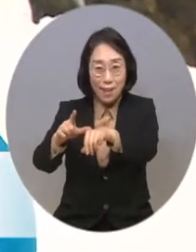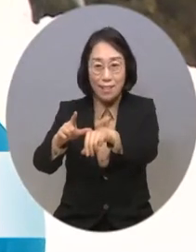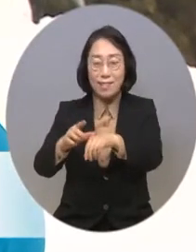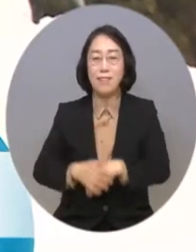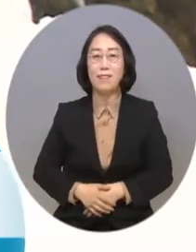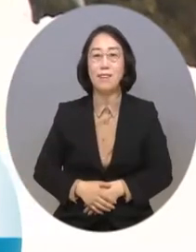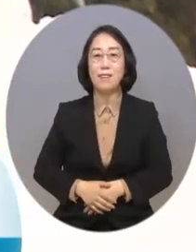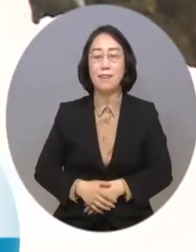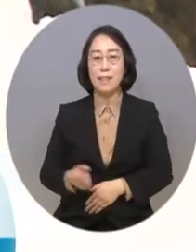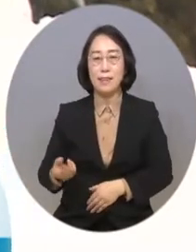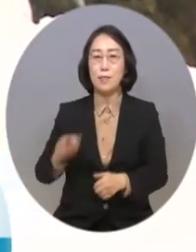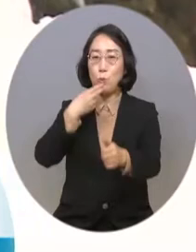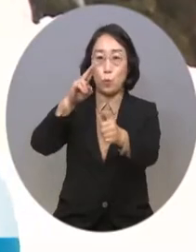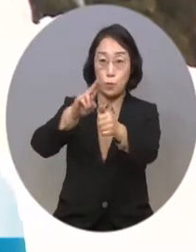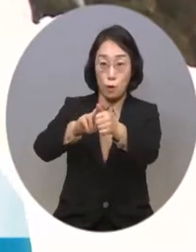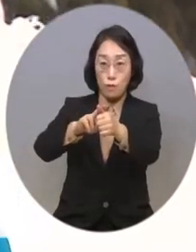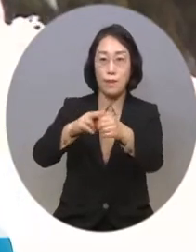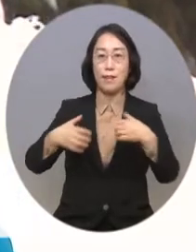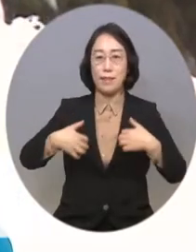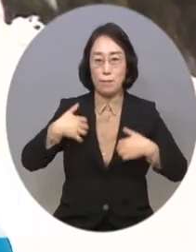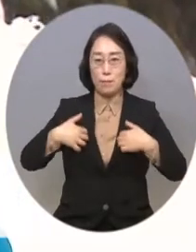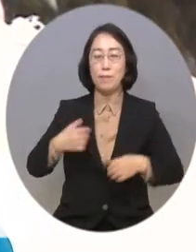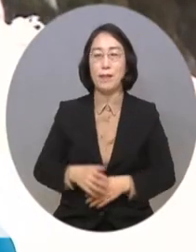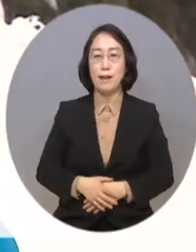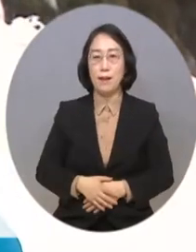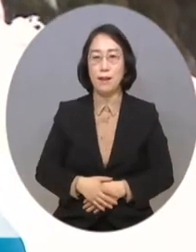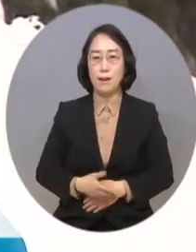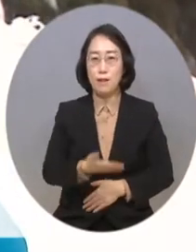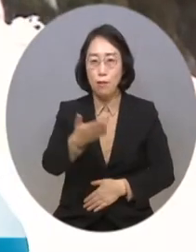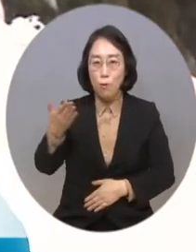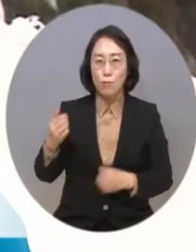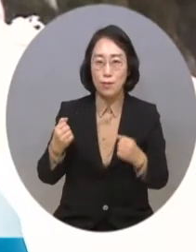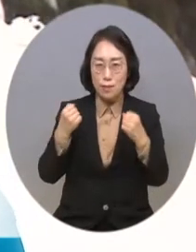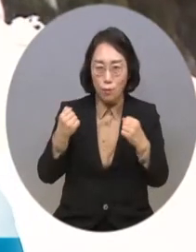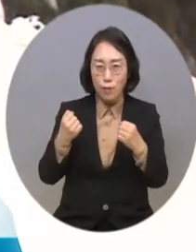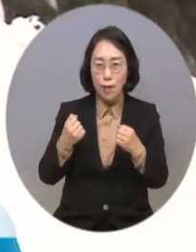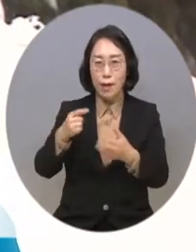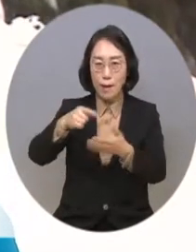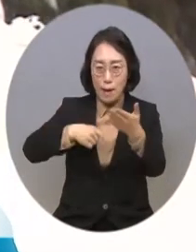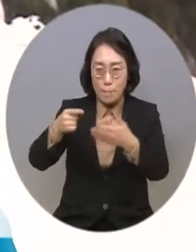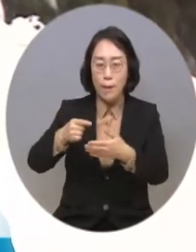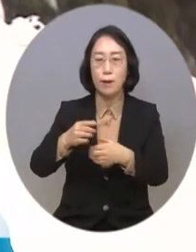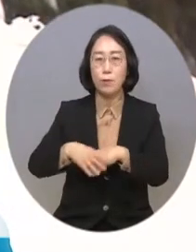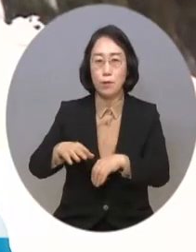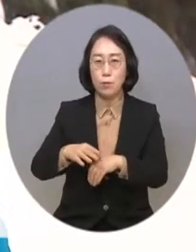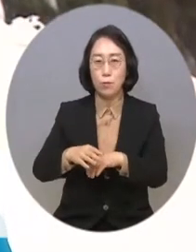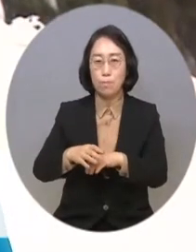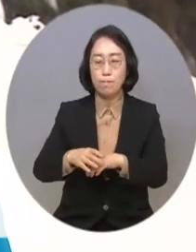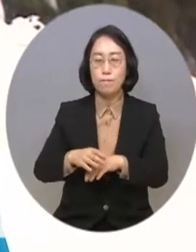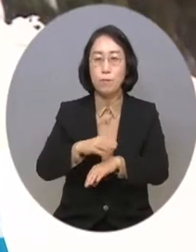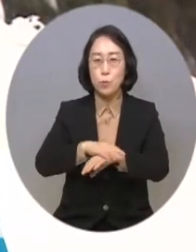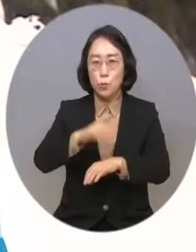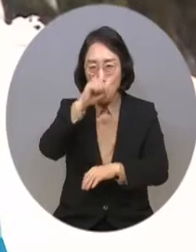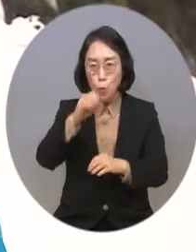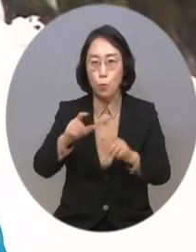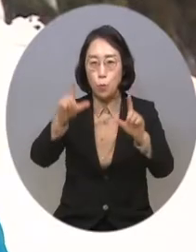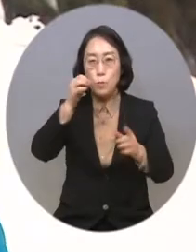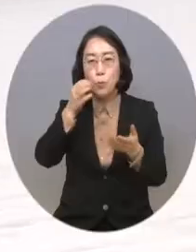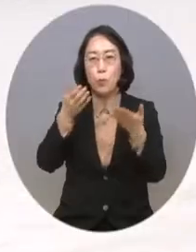다시 한번 도전하게 되어서 기쁩니다. 그 응원을 보답하고자 최선을 다해서 좋은 모습도 보여드리도록